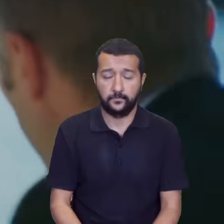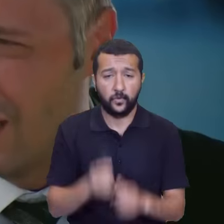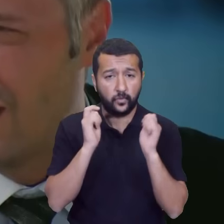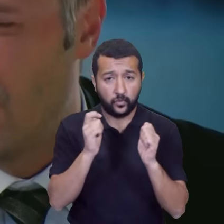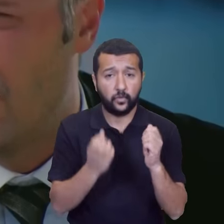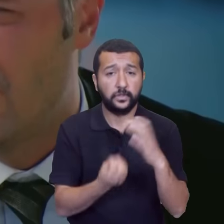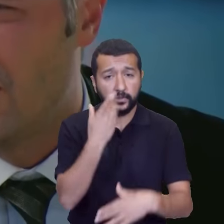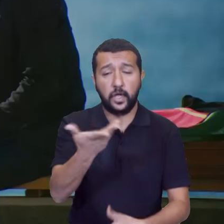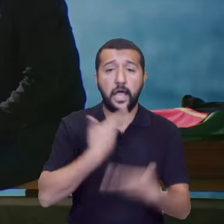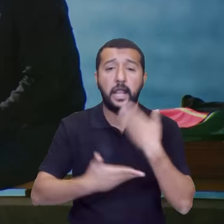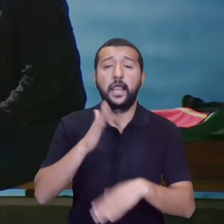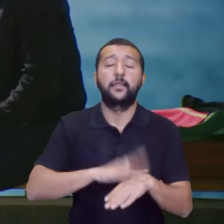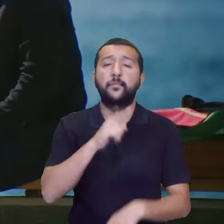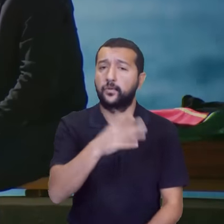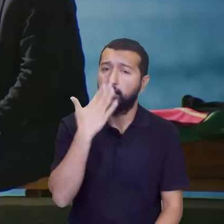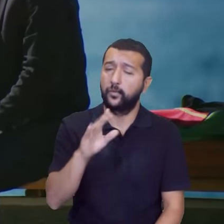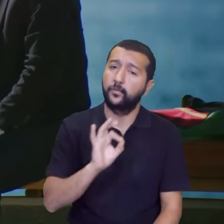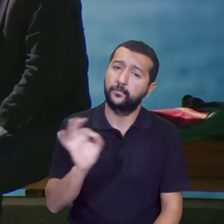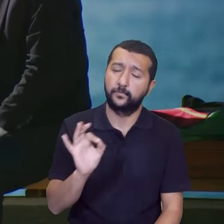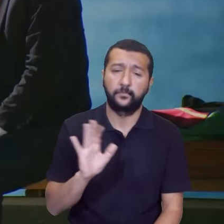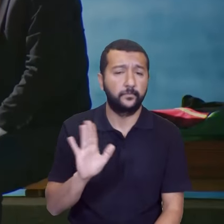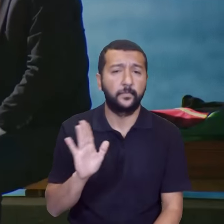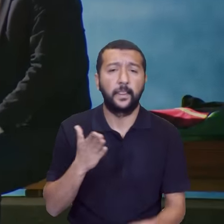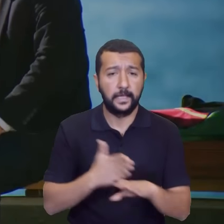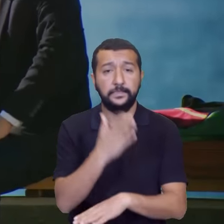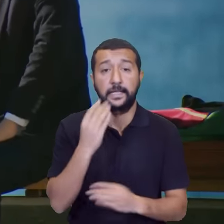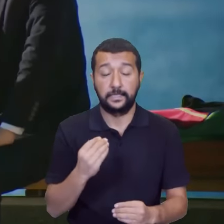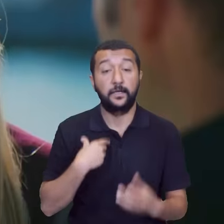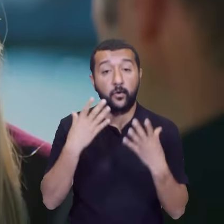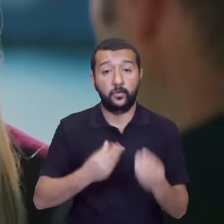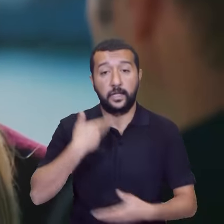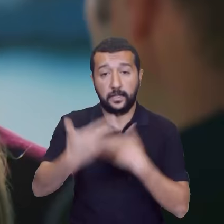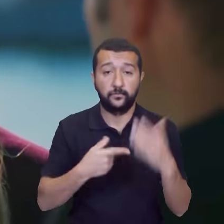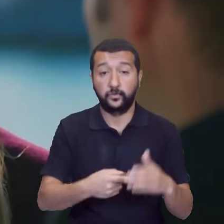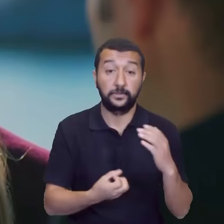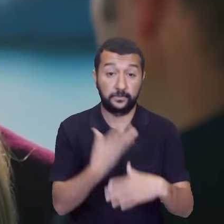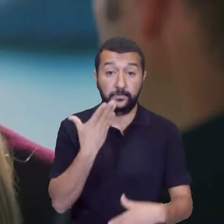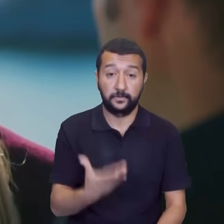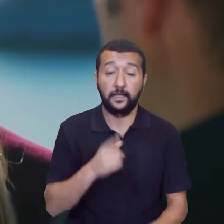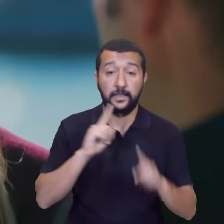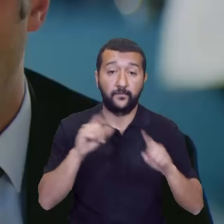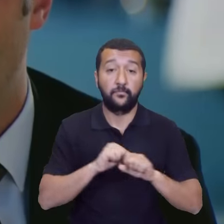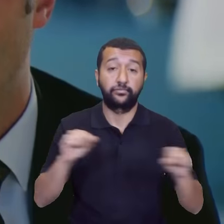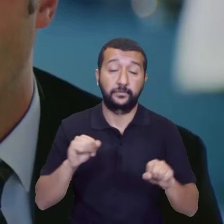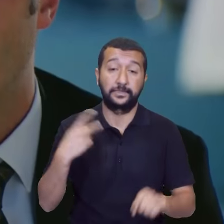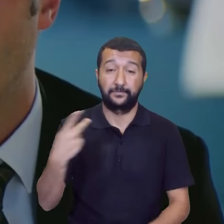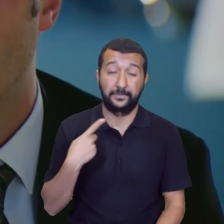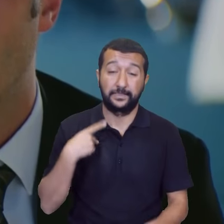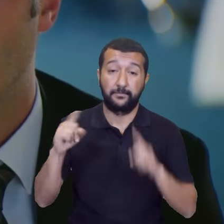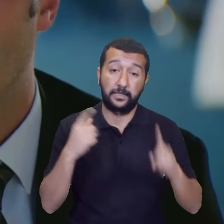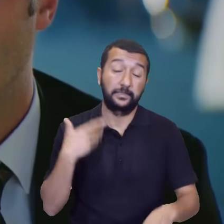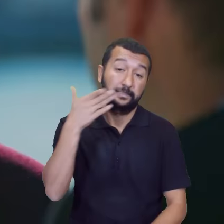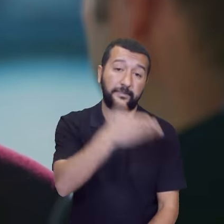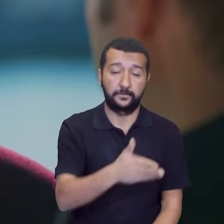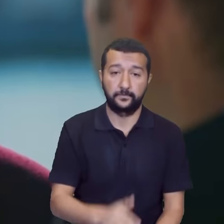Zor geliyorsa anlatmayabilirsin. Yok. Aslında iyi bile geldi. Bu sabah davayı geri çekmek için